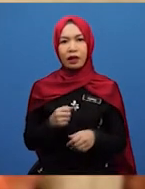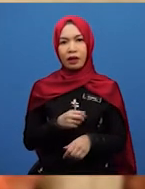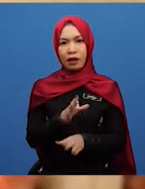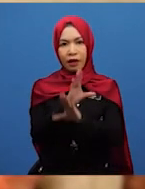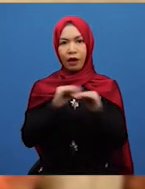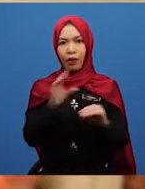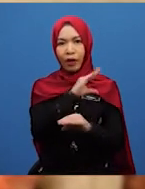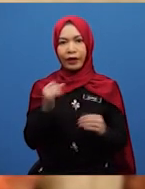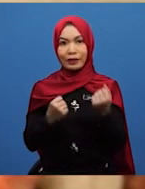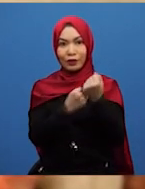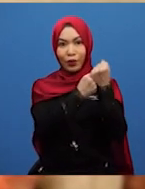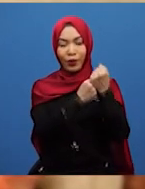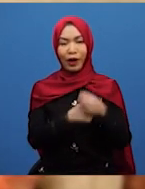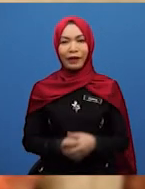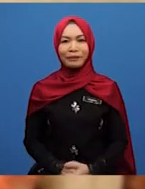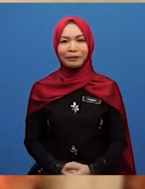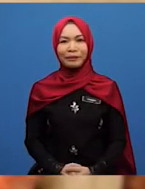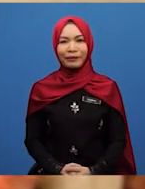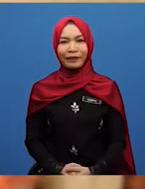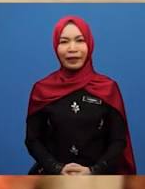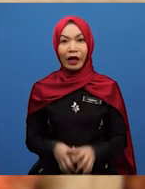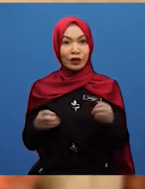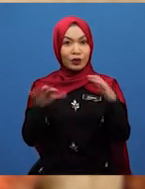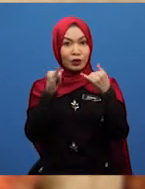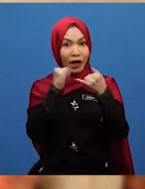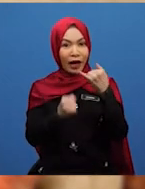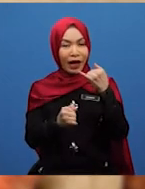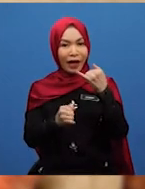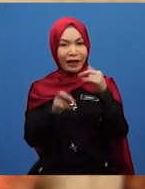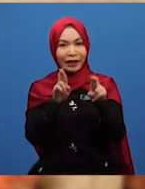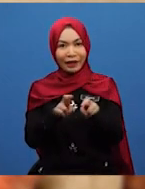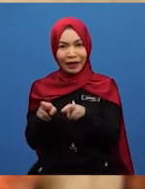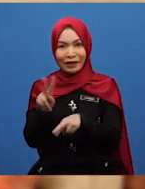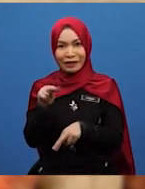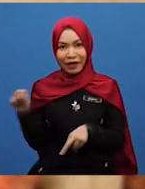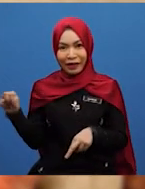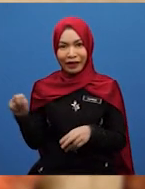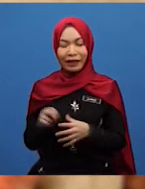Baiklah murid-murid, kita sudah sampai di akhir pelajaran. Sekali lagi,